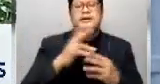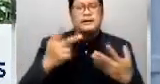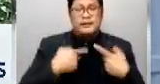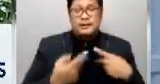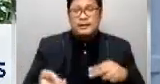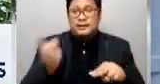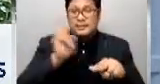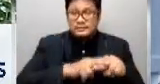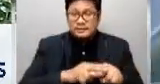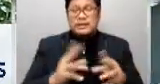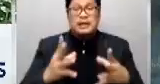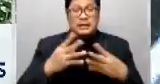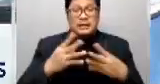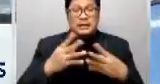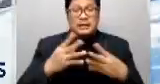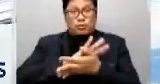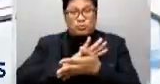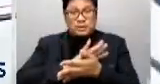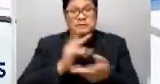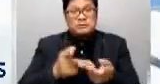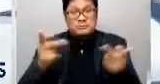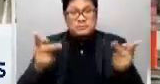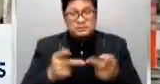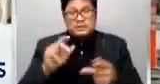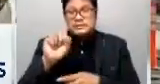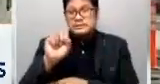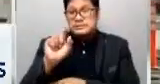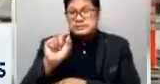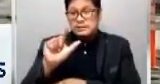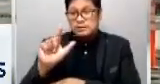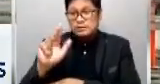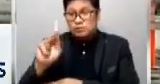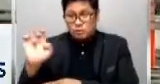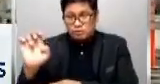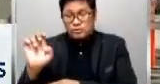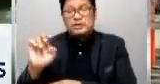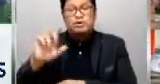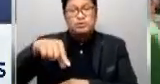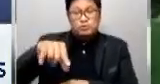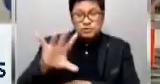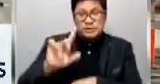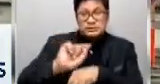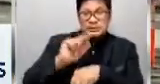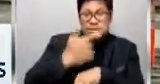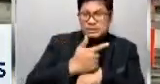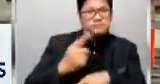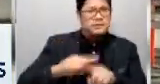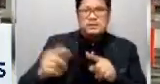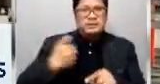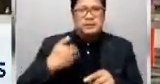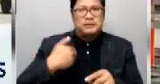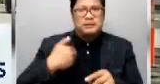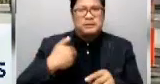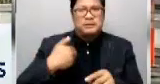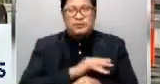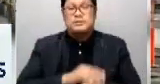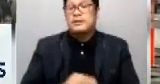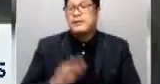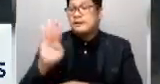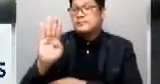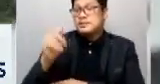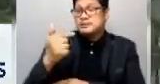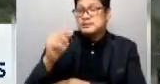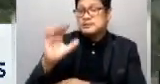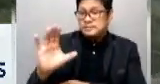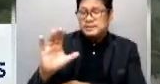COVID patients ng St. Luke's Medical Center sa Quezon City at Taguig. Pero hindi pa naman sila puno. Sa St. Luke's BGC, 80 COVID beds na